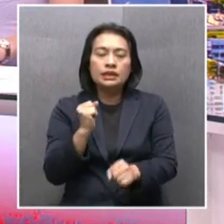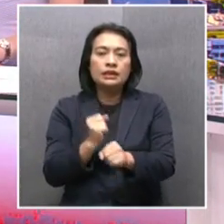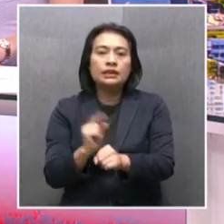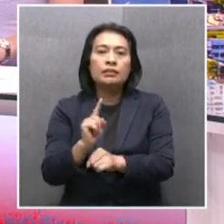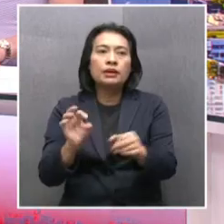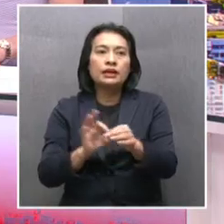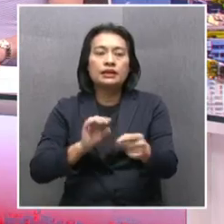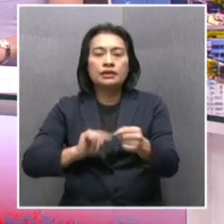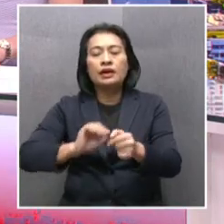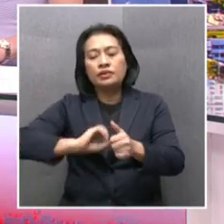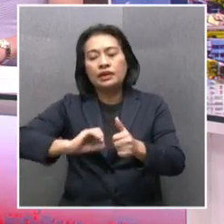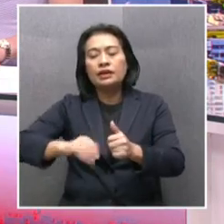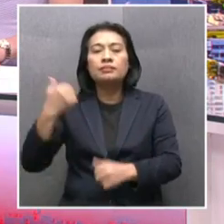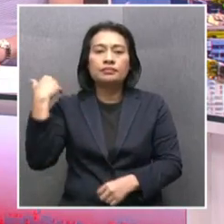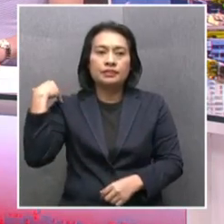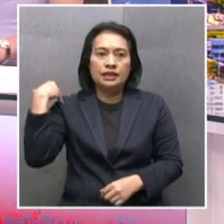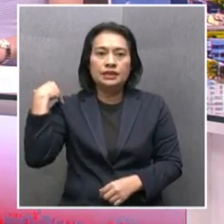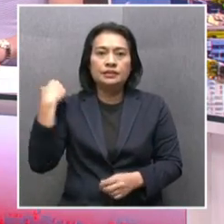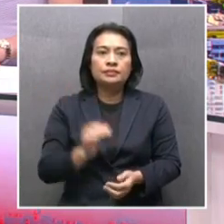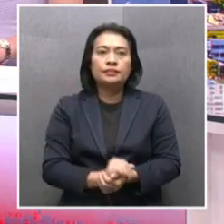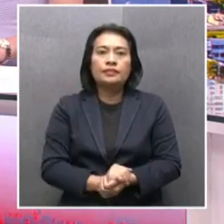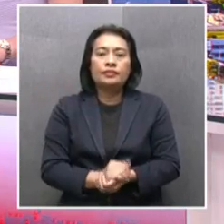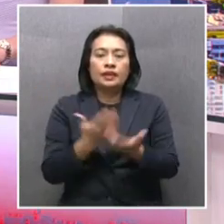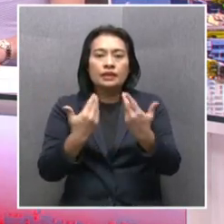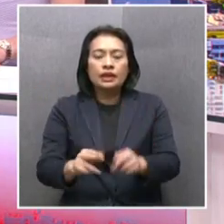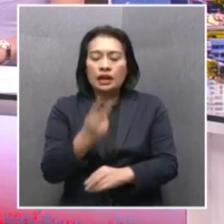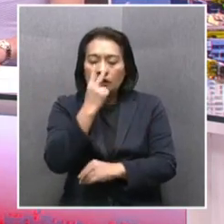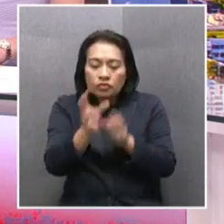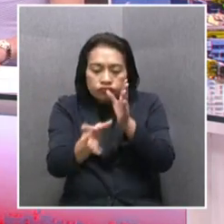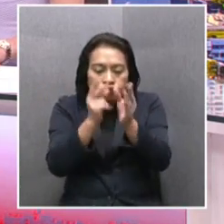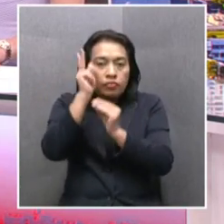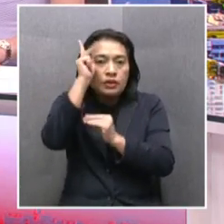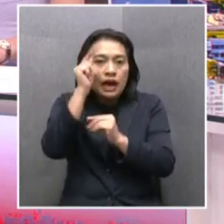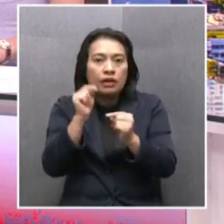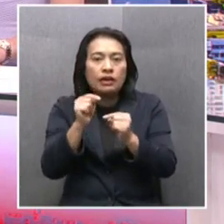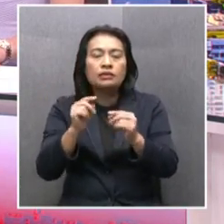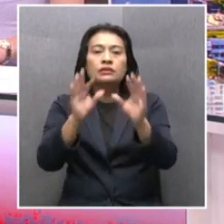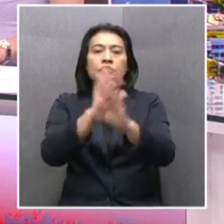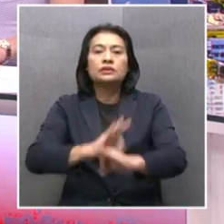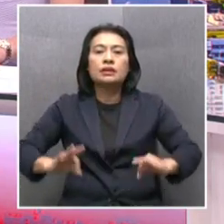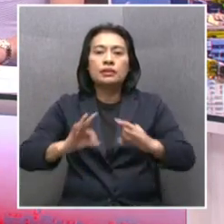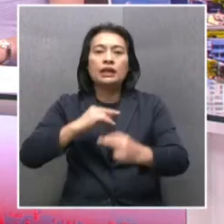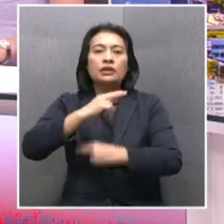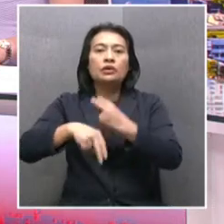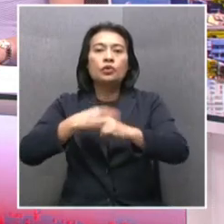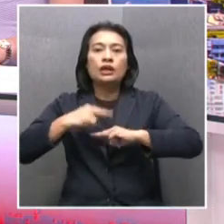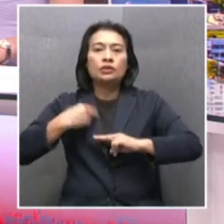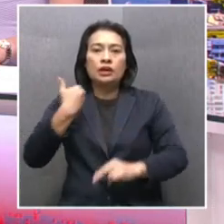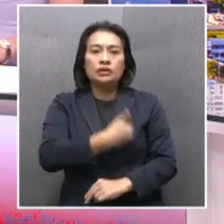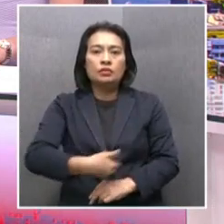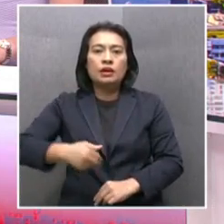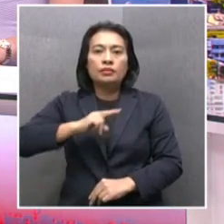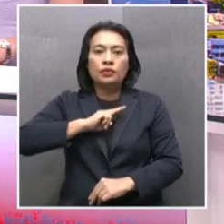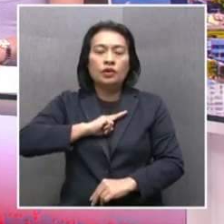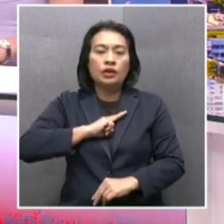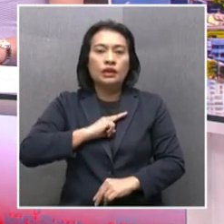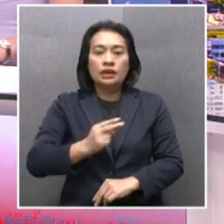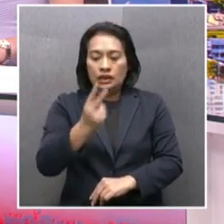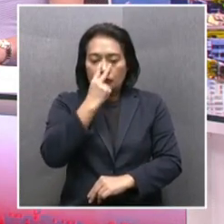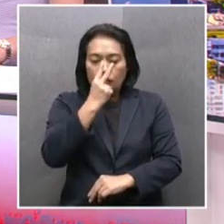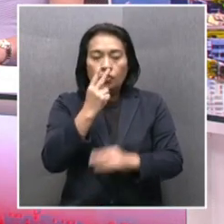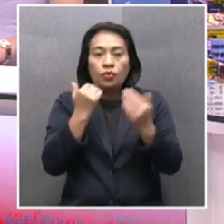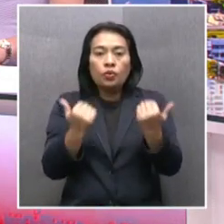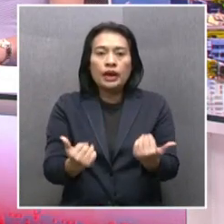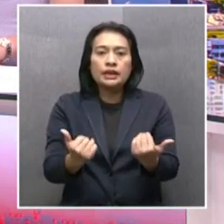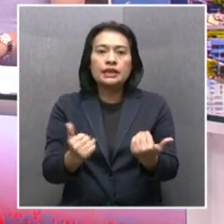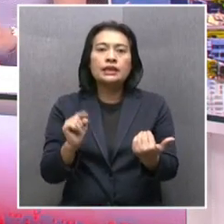รายการด้วย ดูข่าวเข้มข้นแล้วก็ต้องรักษาสุขภาพไปพร้อมกันนั่นเองนะครับผมอย่างไรก็ตามวันนี้เริ่มต้นกันที่ความเคลื่อนไหวทางการเมืองกันก่อน